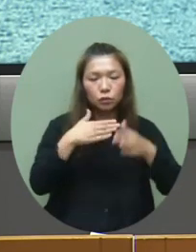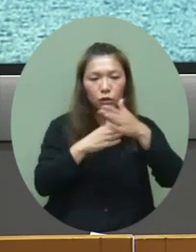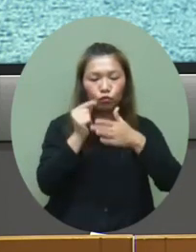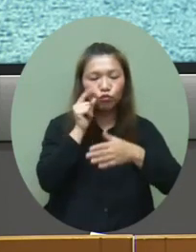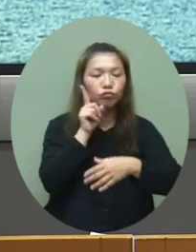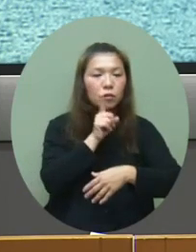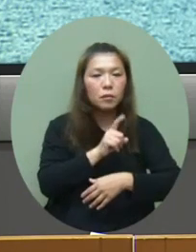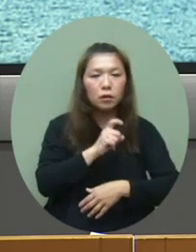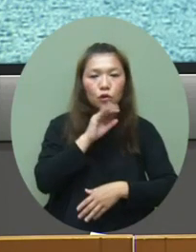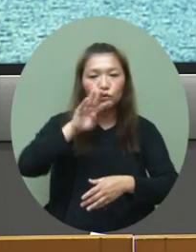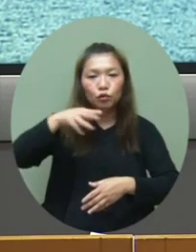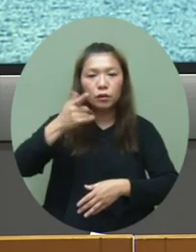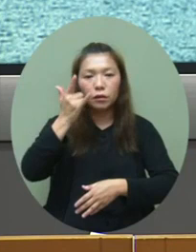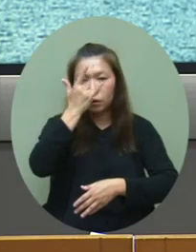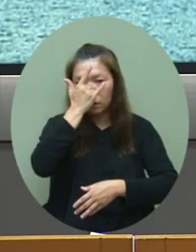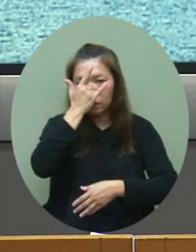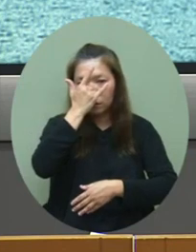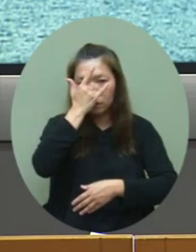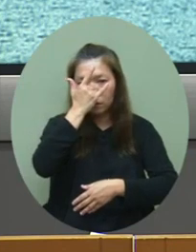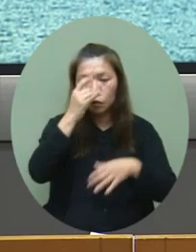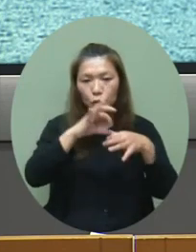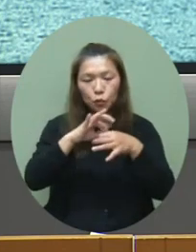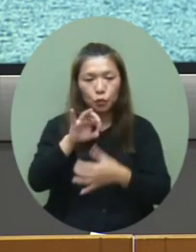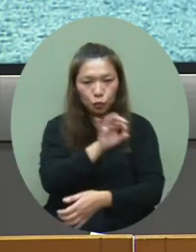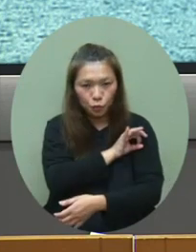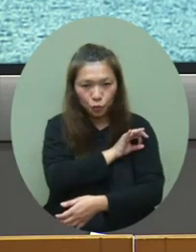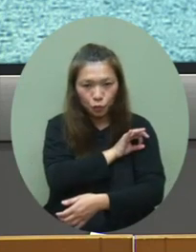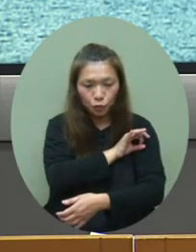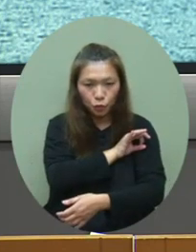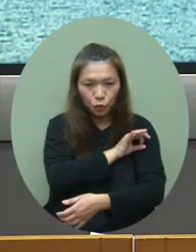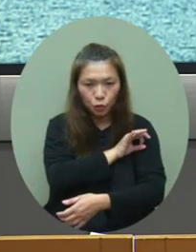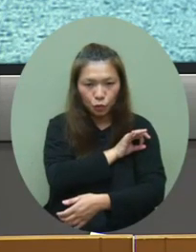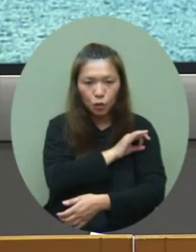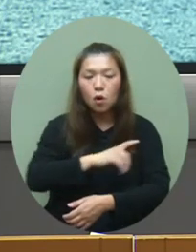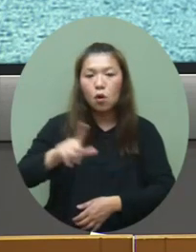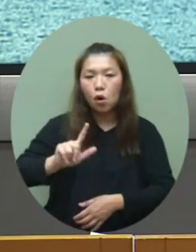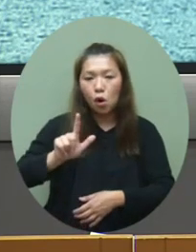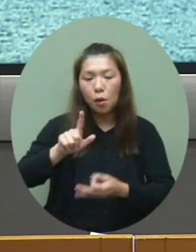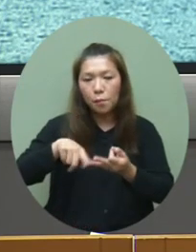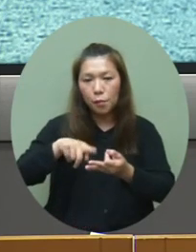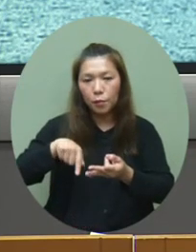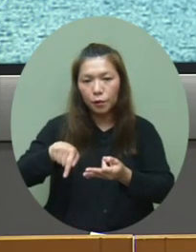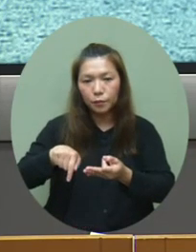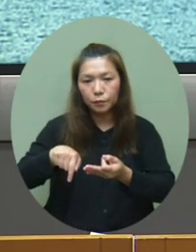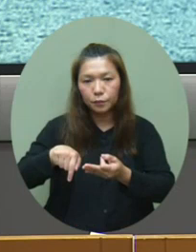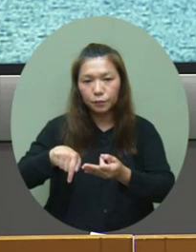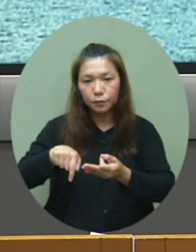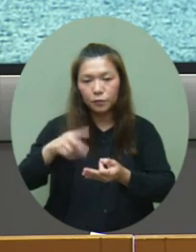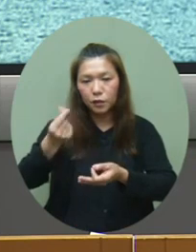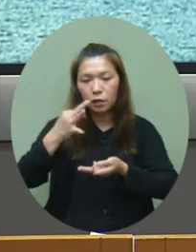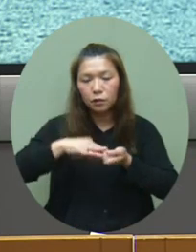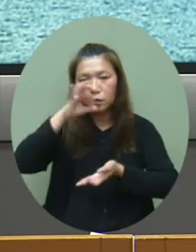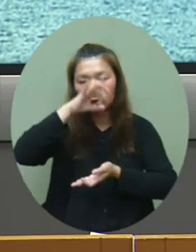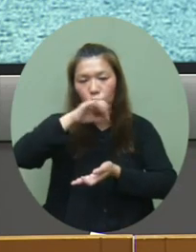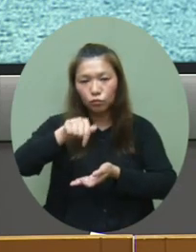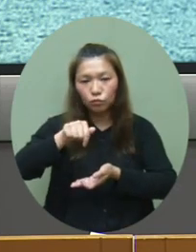1個禮拜。順德聯誼會聯誼總會梁李芳裕沙田幼稚